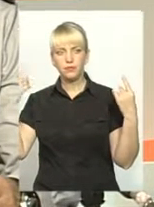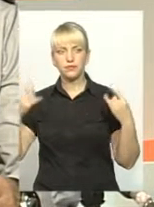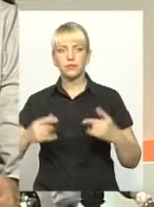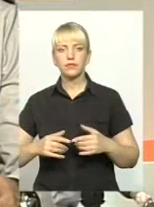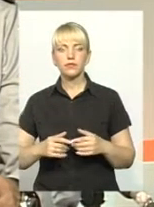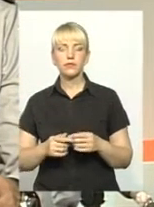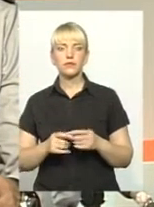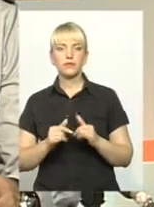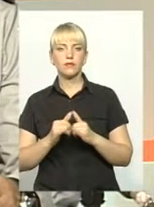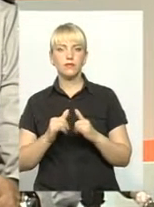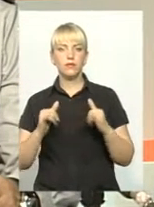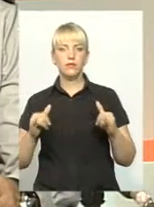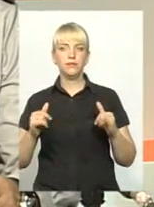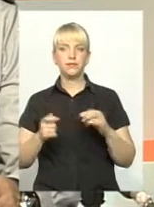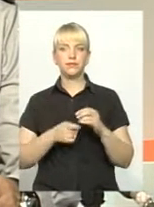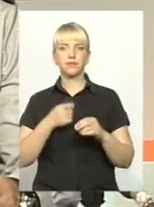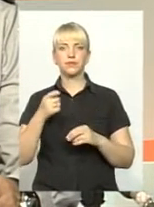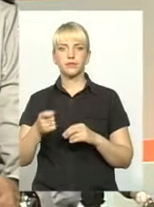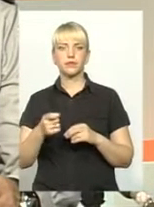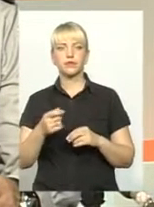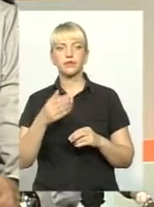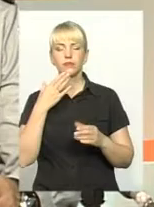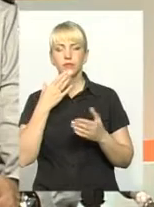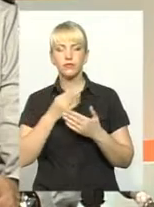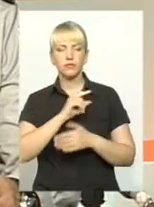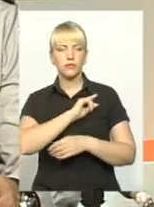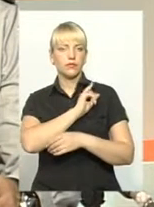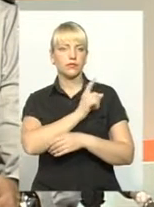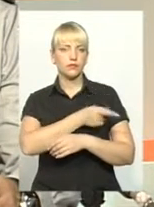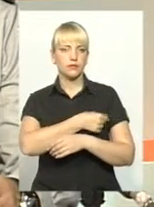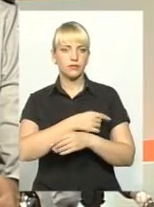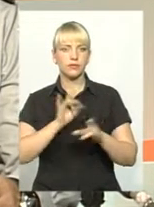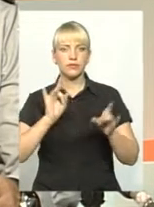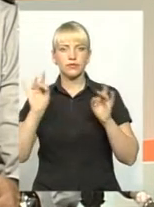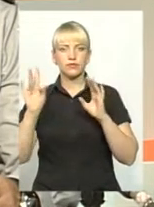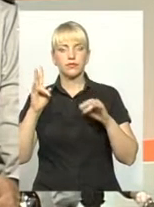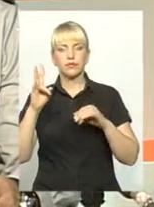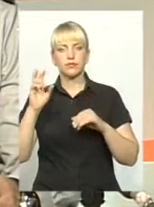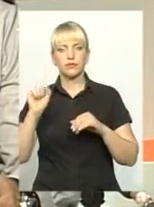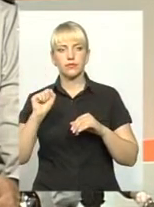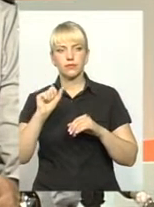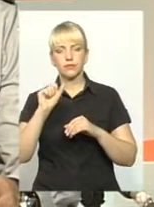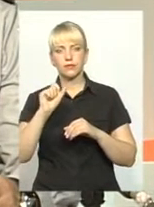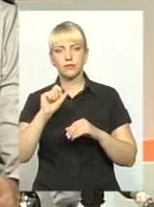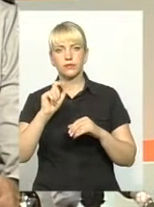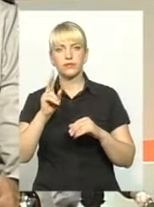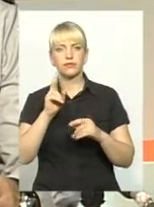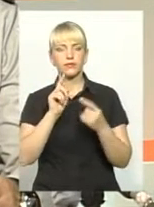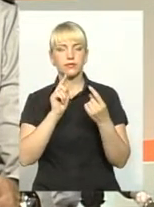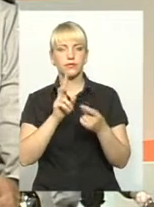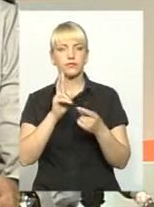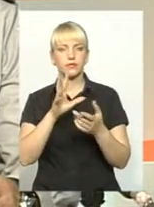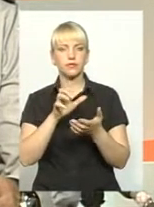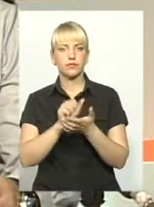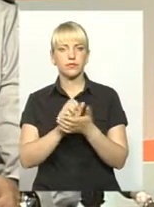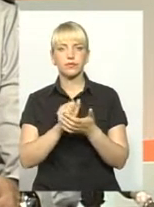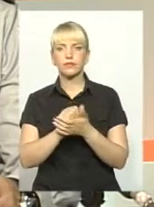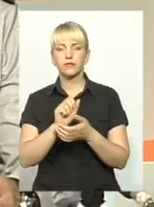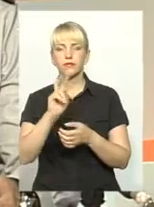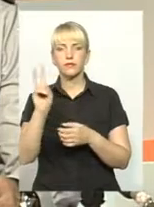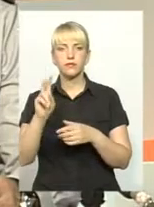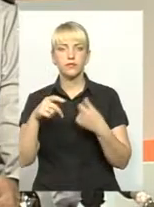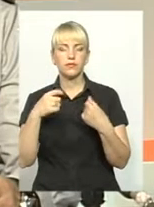заяв, розпилювати сили та засоби на протидію особам, які займаються валютними операціями, я